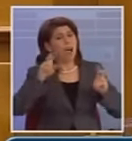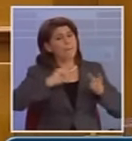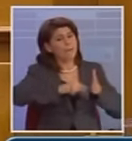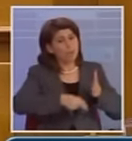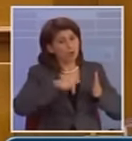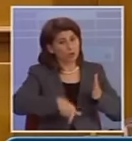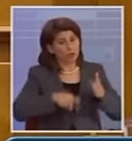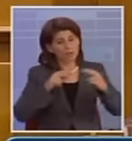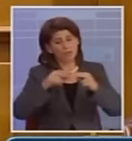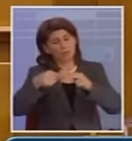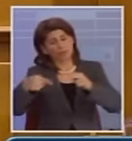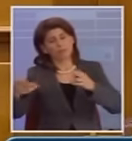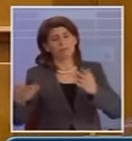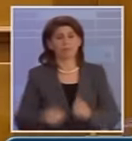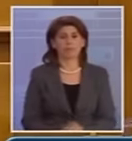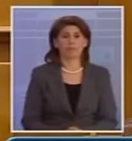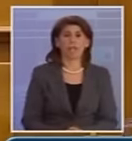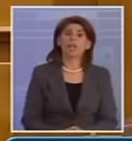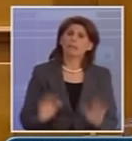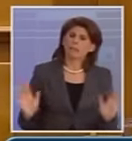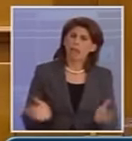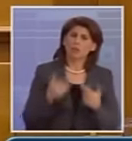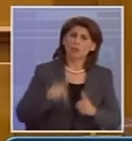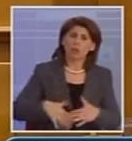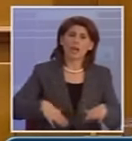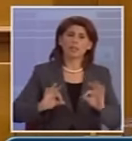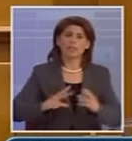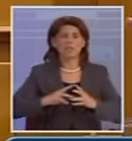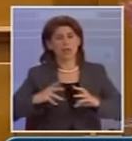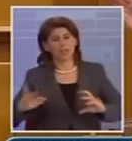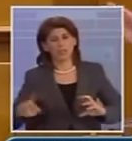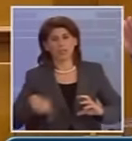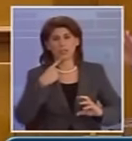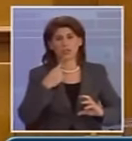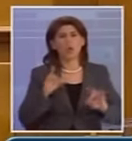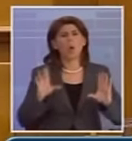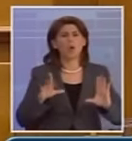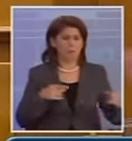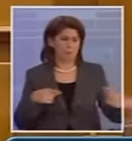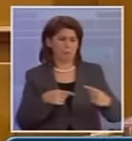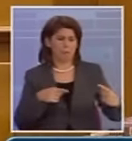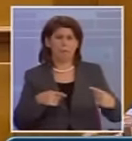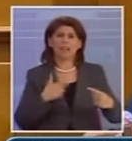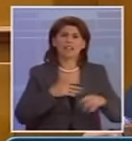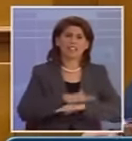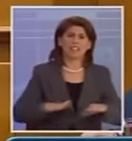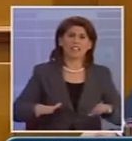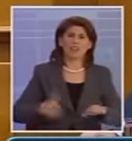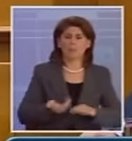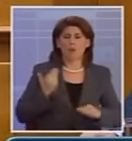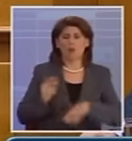πάντων. Και εδώ αρχίζουν μια σειρά από παρεξηγήσεις. Σας το λέω χωρίς αντιπαλότητα, γιατί έχει τελειώσει η προεκλογική μας